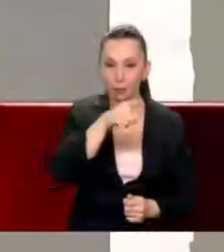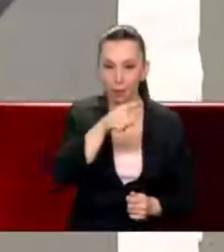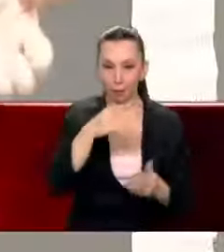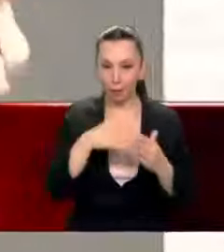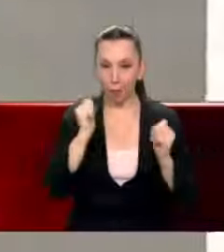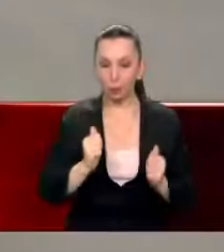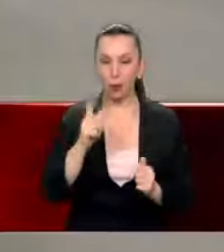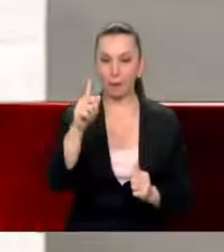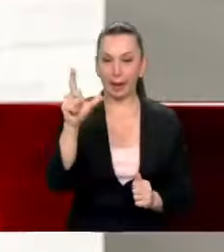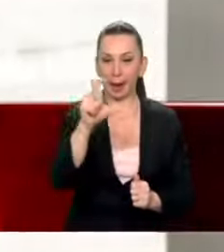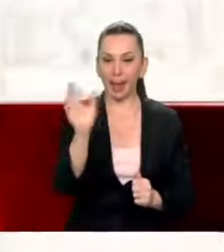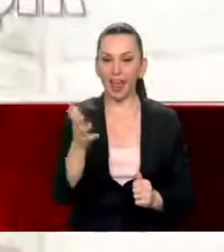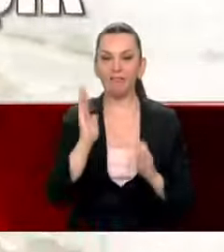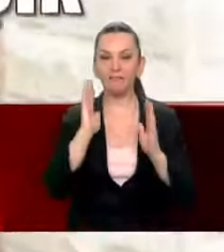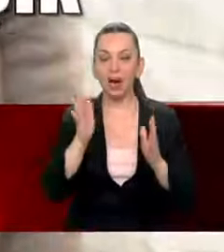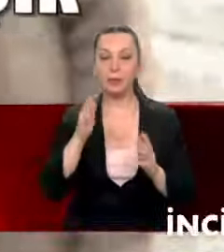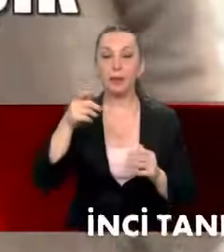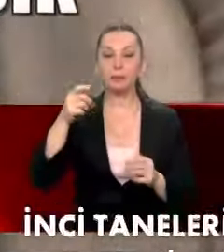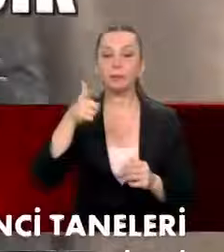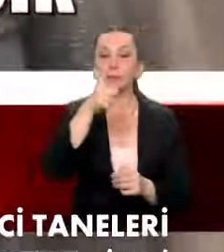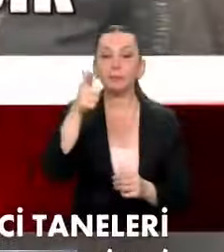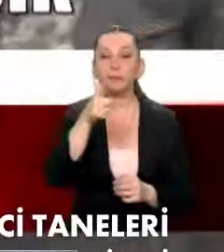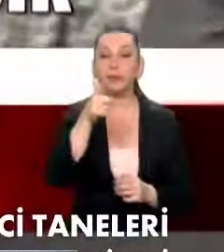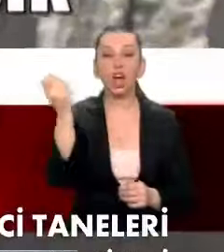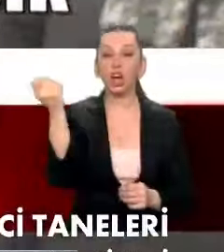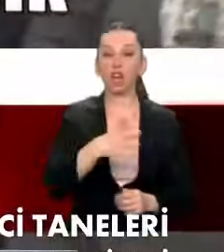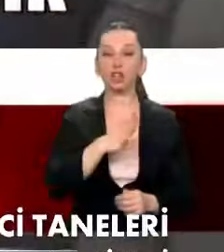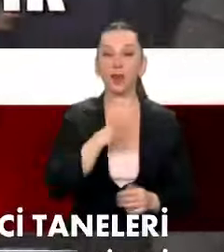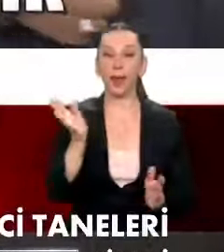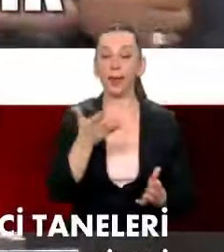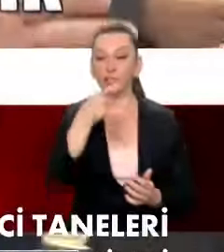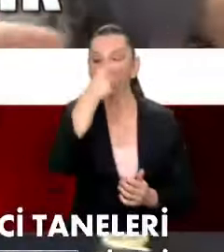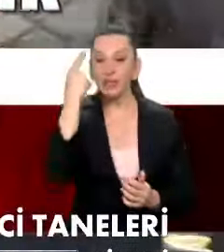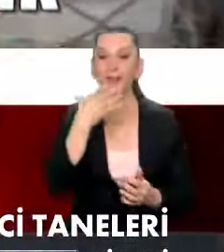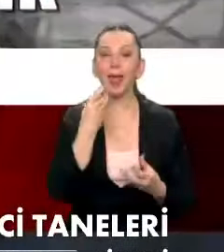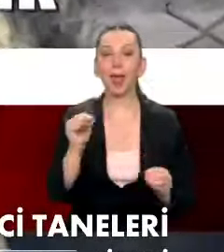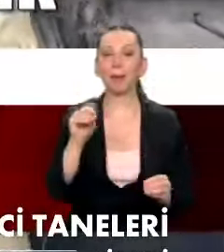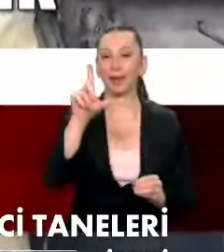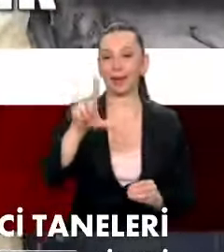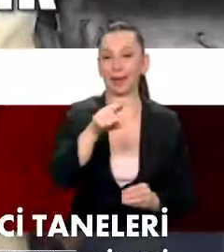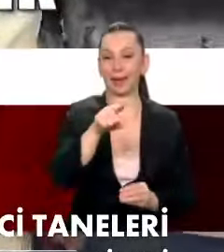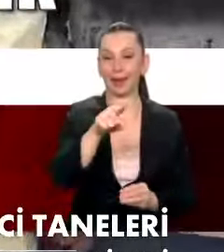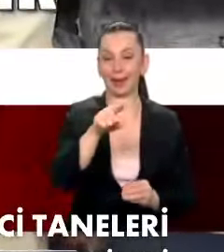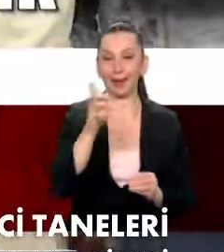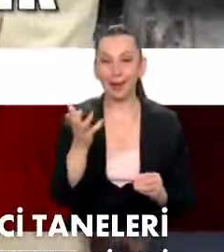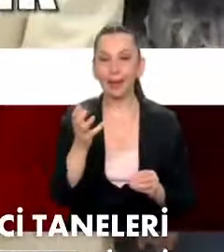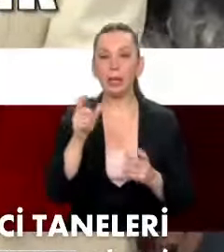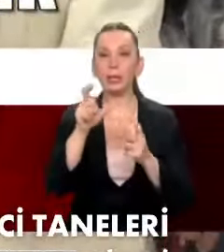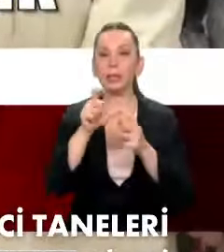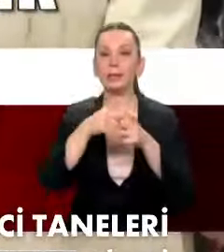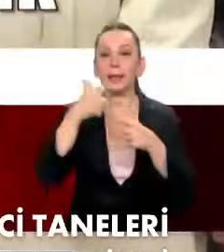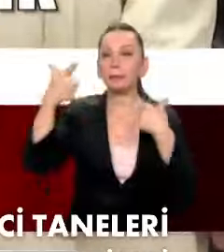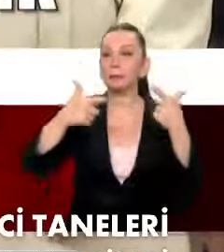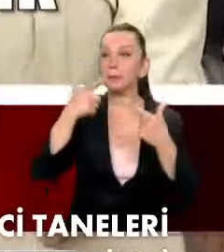oturuyorsun? Peki bir ayda en fazla kaç çekime gidilebilir? Aslında bu konuda en şanslı kitle emekliler. Çünkü onlar için çok fazla set ortamı